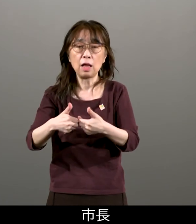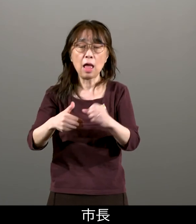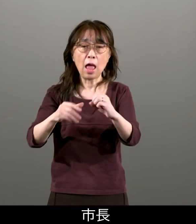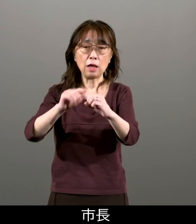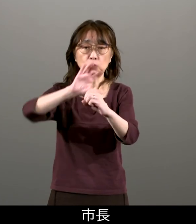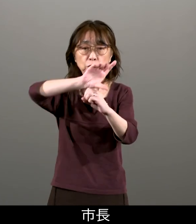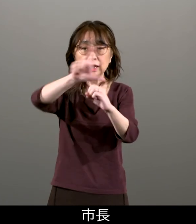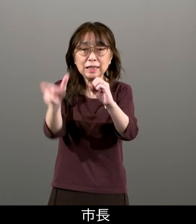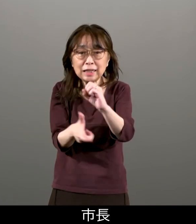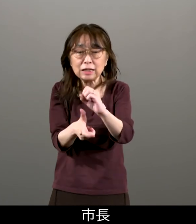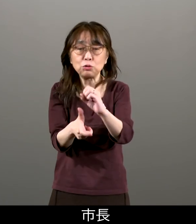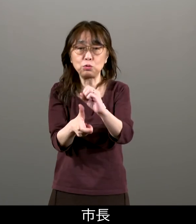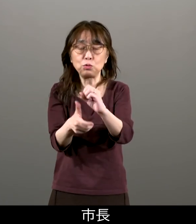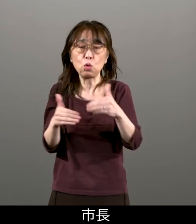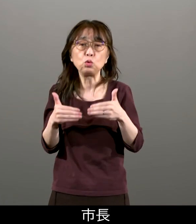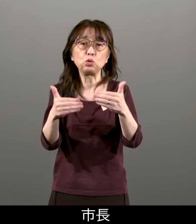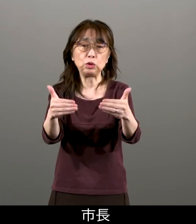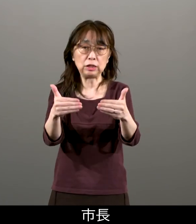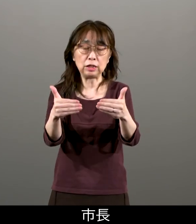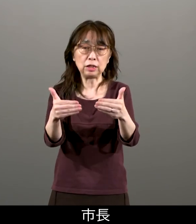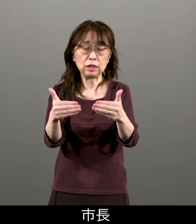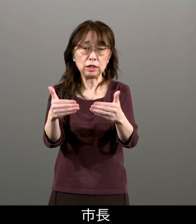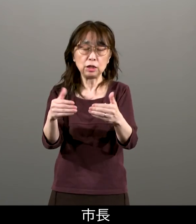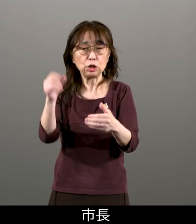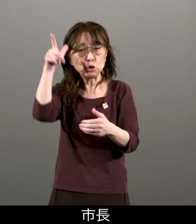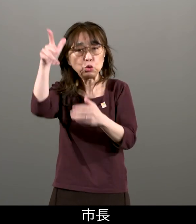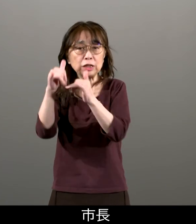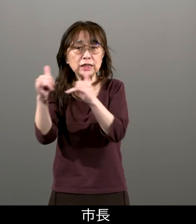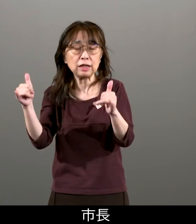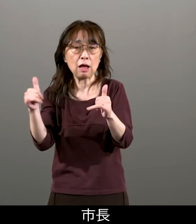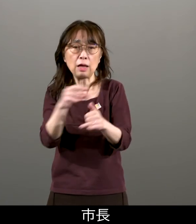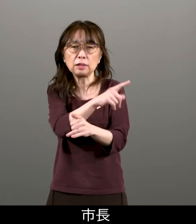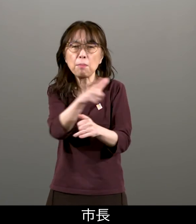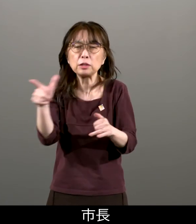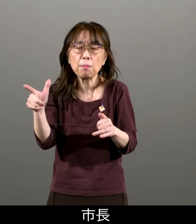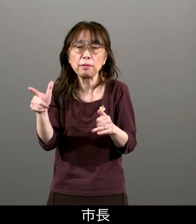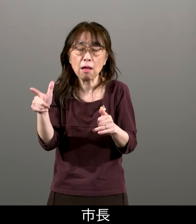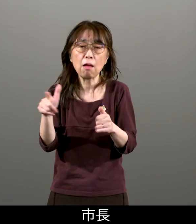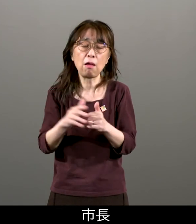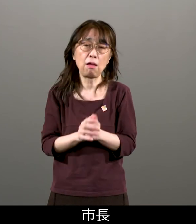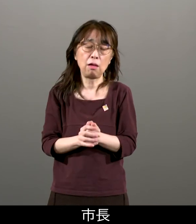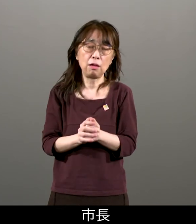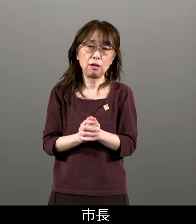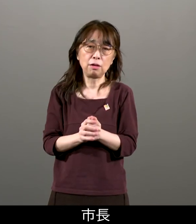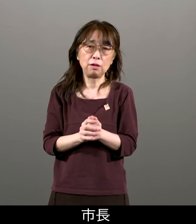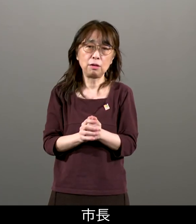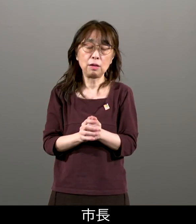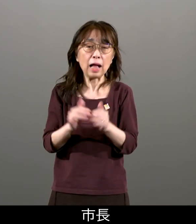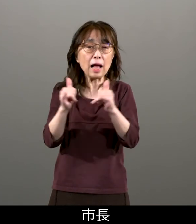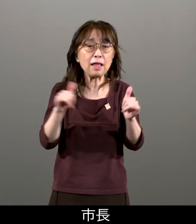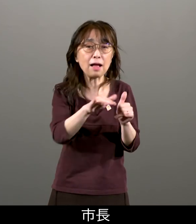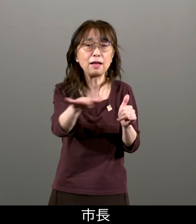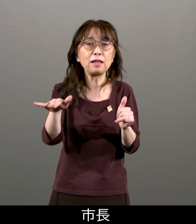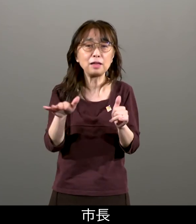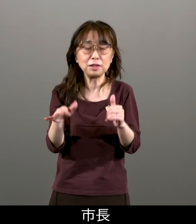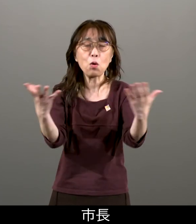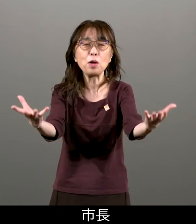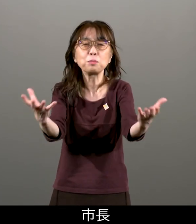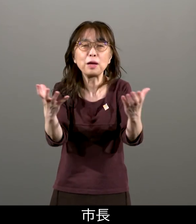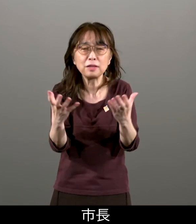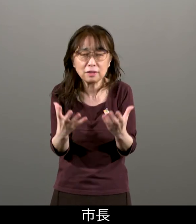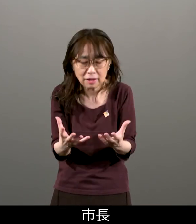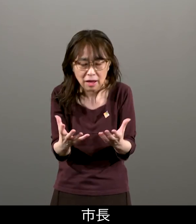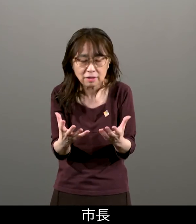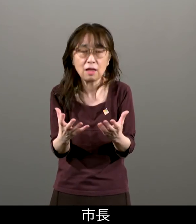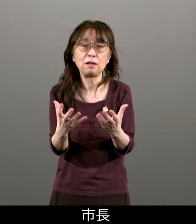SDGs の推進に関する有識者など、さまざまな方々にお集まりをい